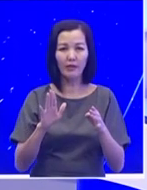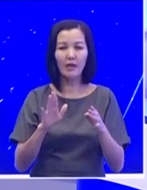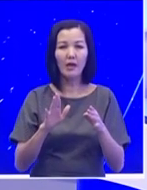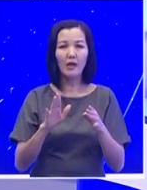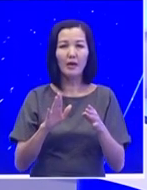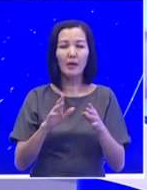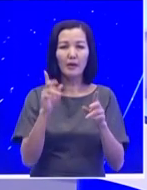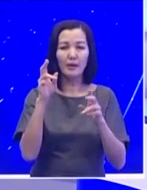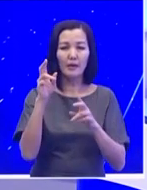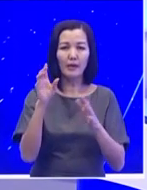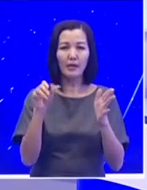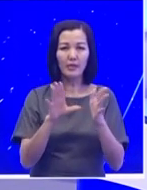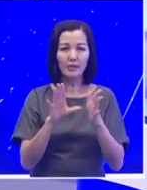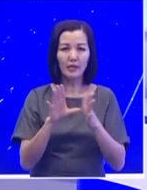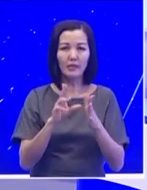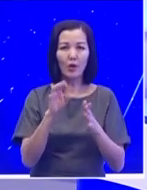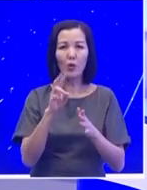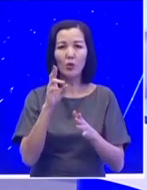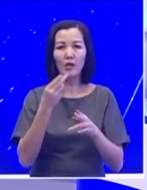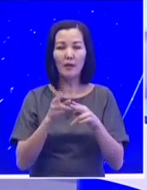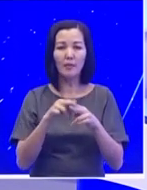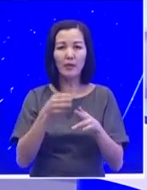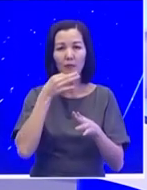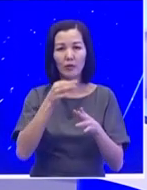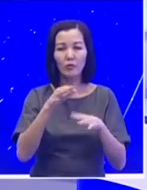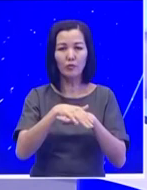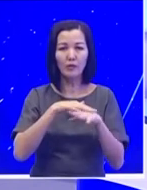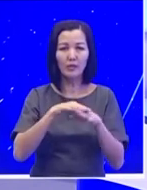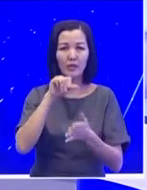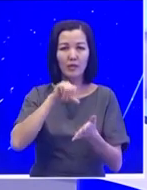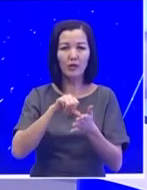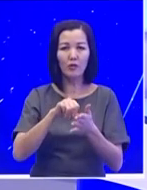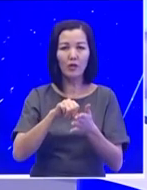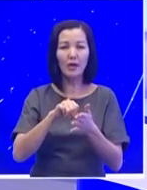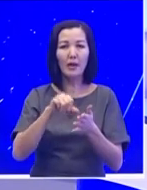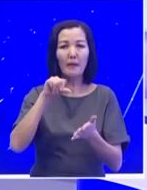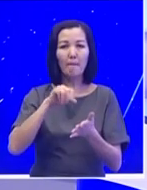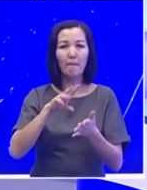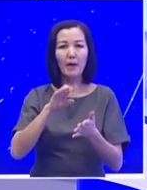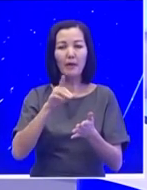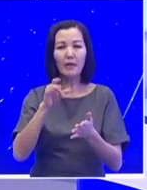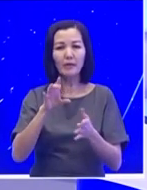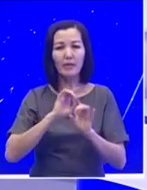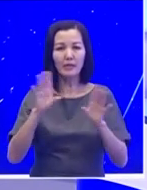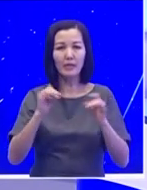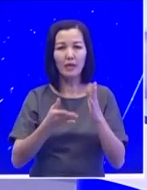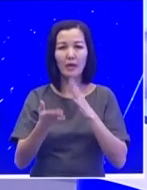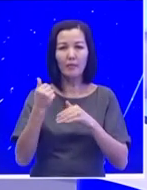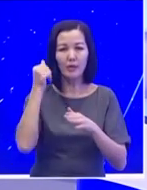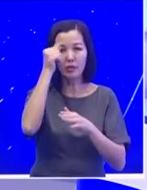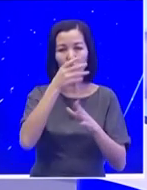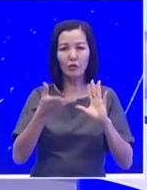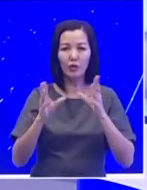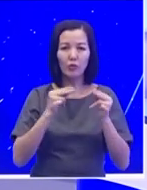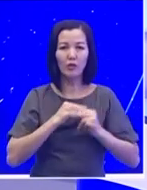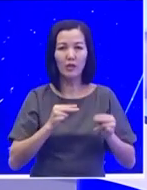объект на реке Коктал. Об этом на отчетной встрече с населением сообщил аким района. В ходе доклада Махабат Бекельдиев рассказал о прошлогодних